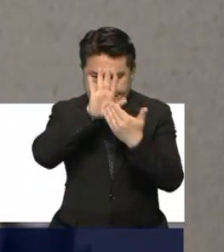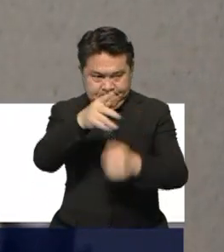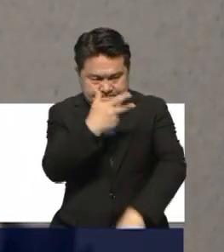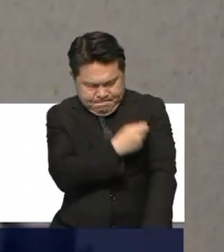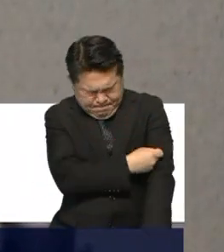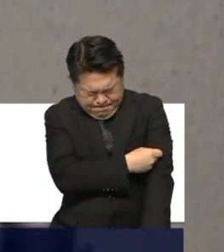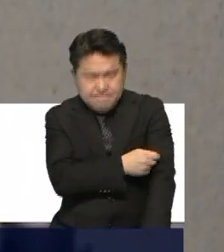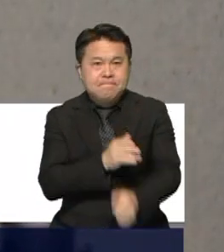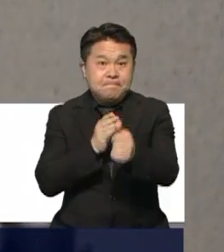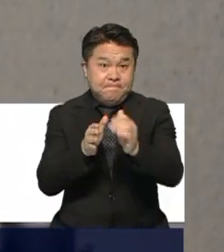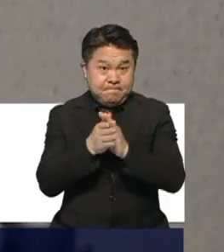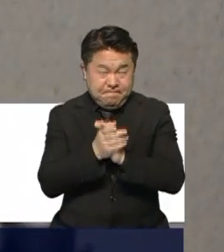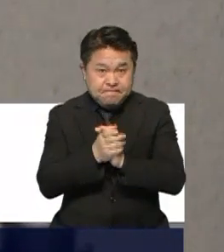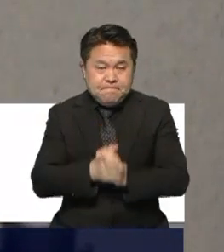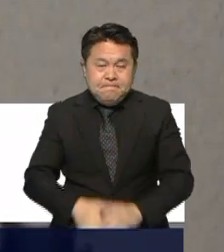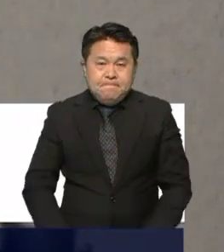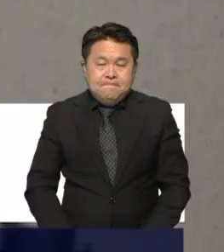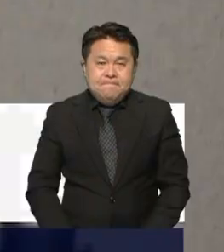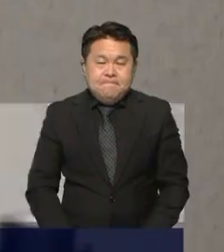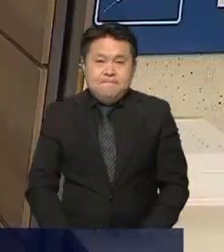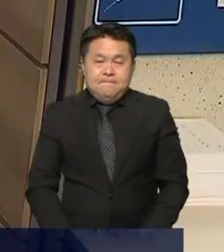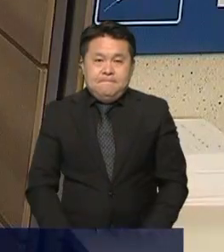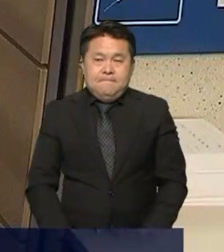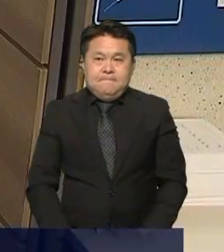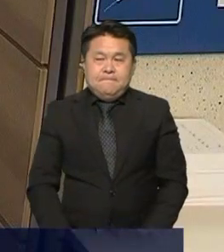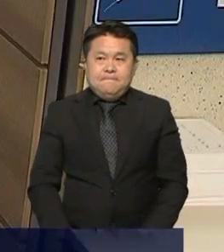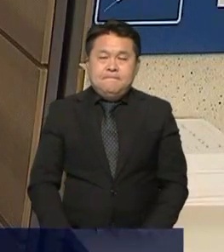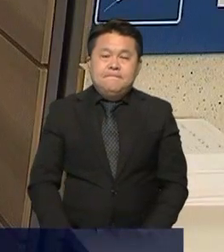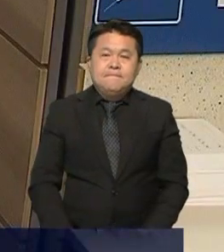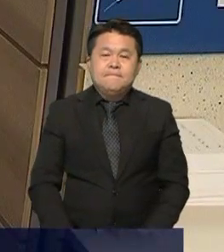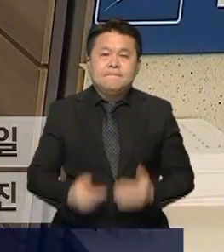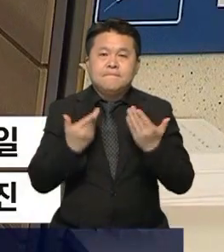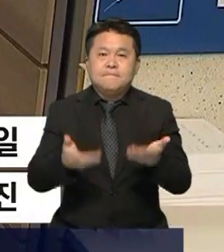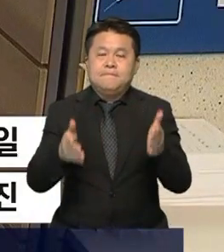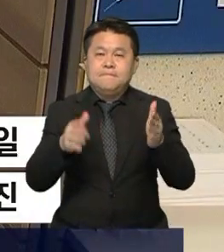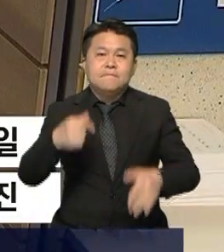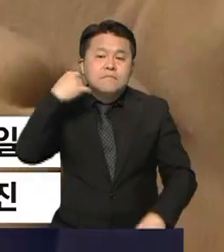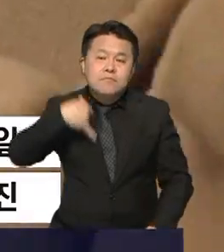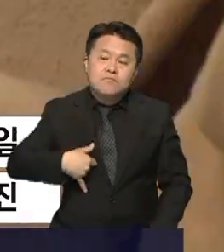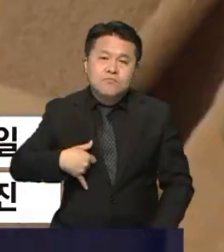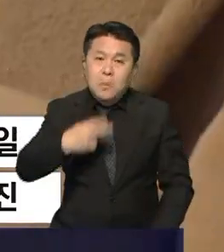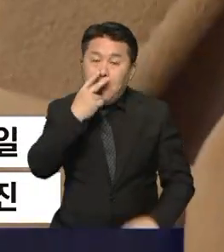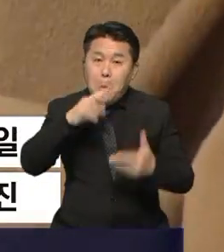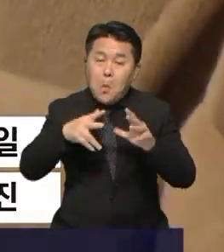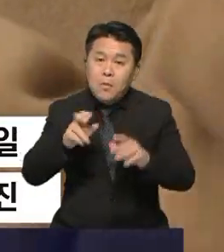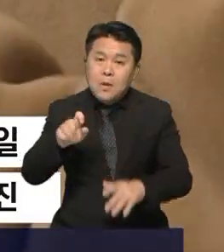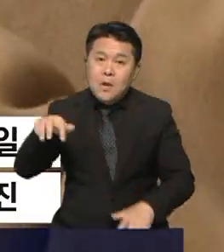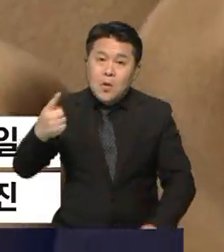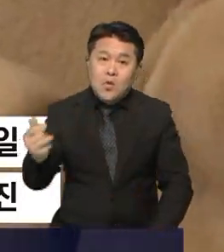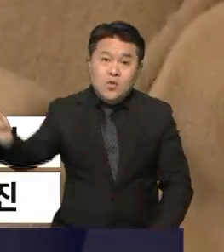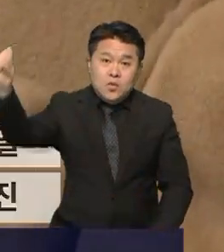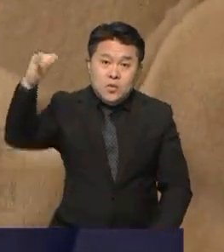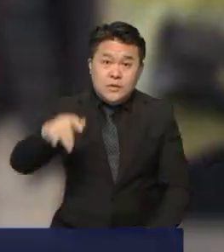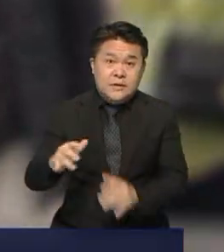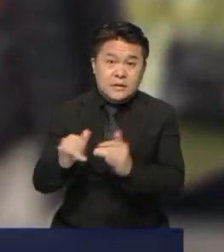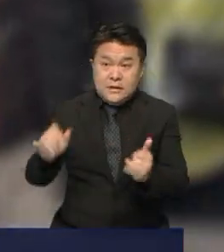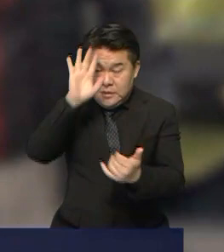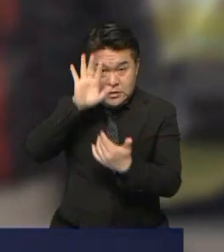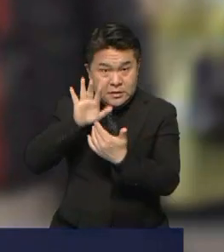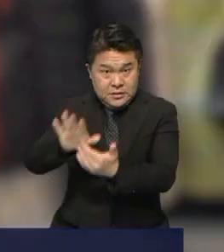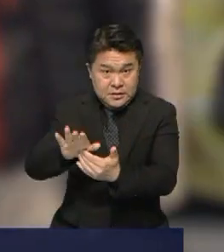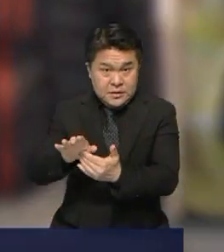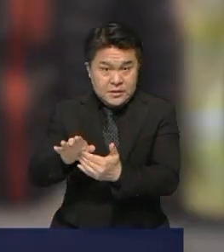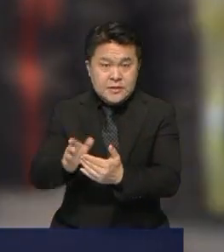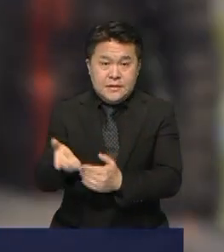전에 꼭 백신 접종을 하시고. 연휴 기간 중국, 홍콩, 마카오발 입국자에 대한 방역